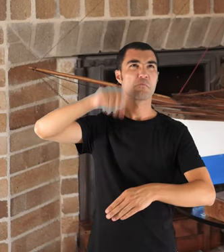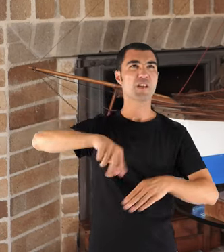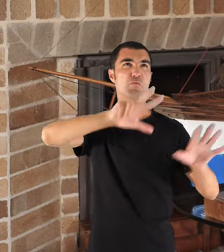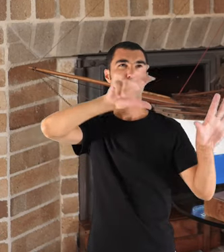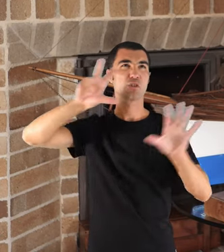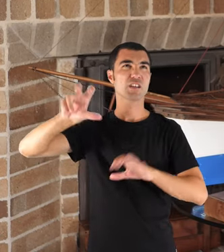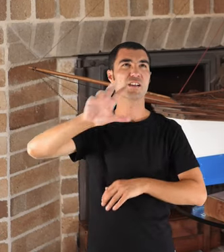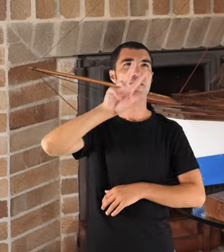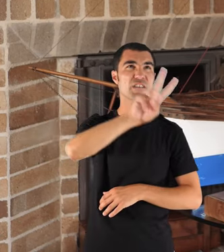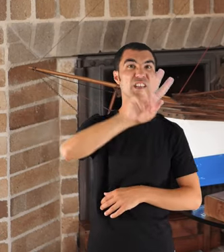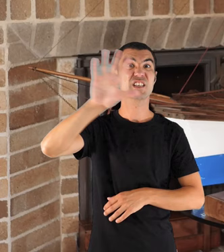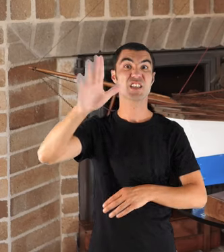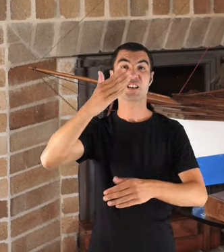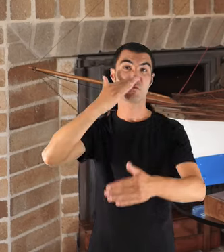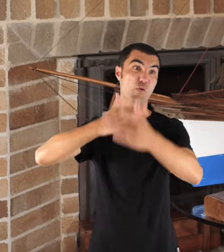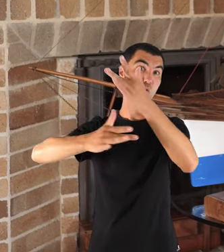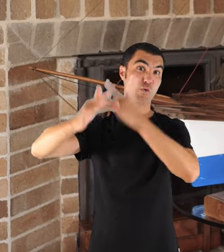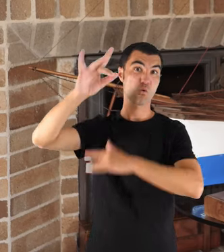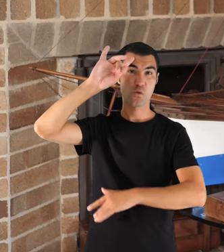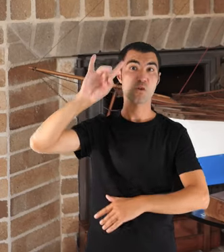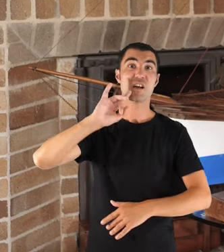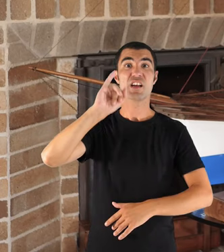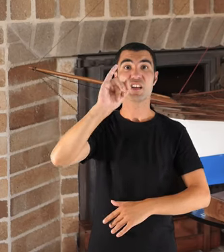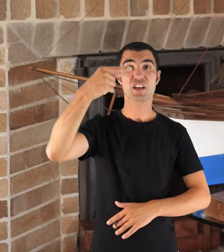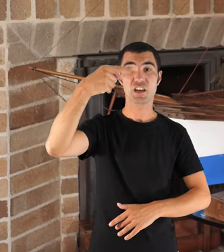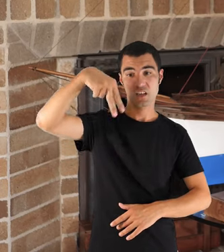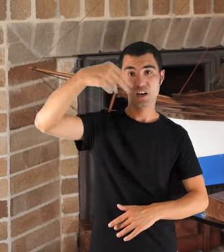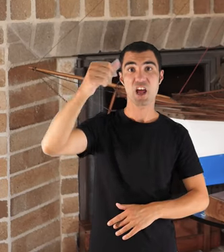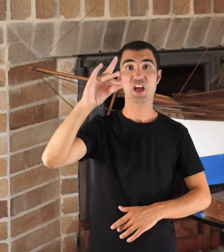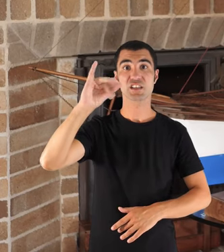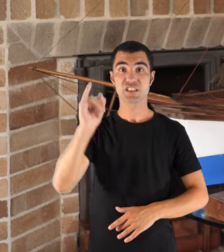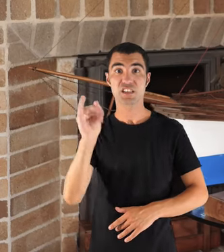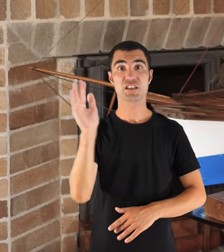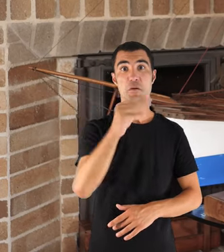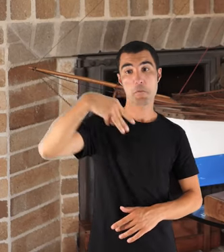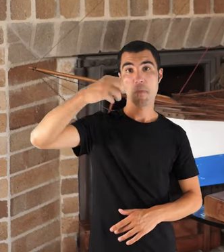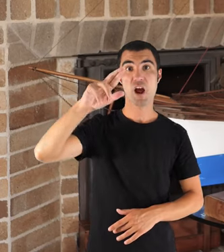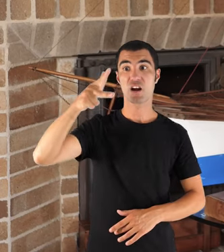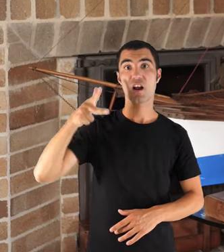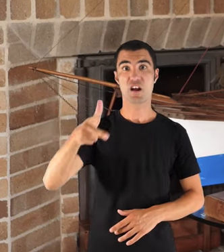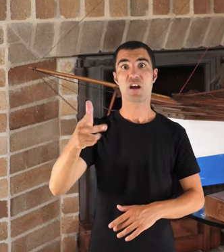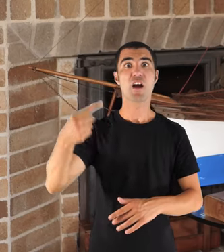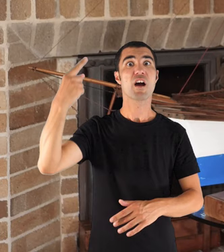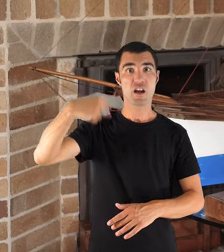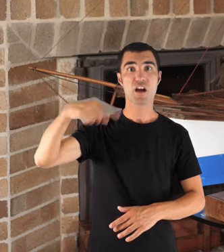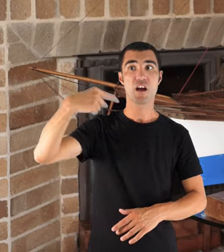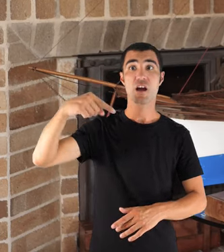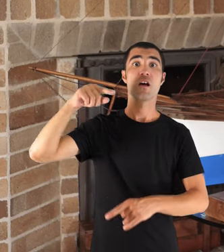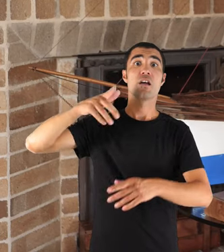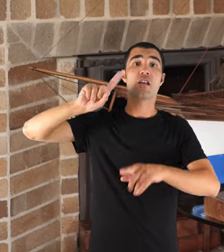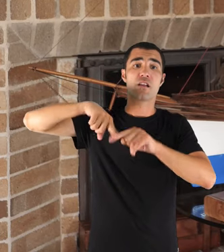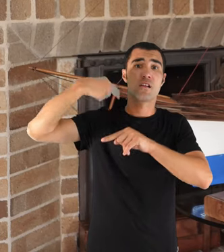1825, és a dir que ja hi havia un Ignasi Marc que feien feina aquí. Després, els seus